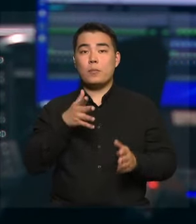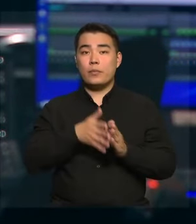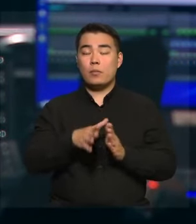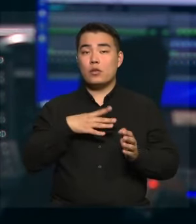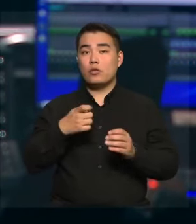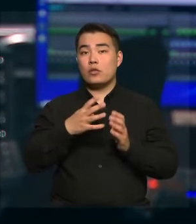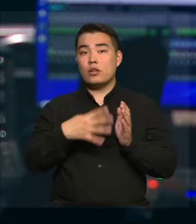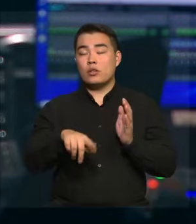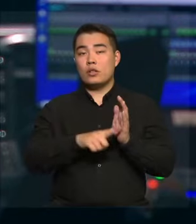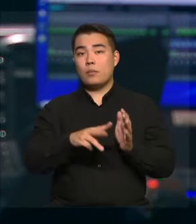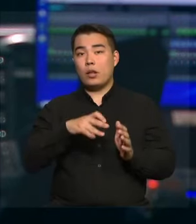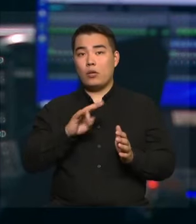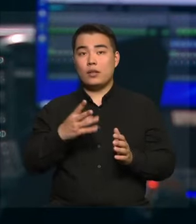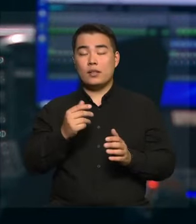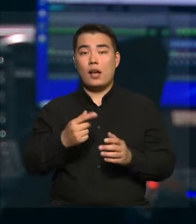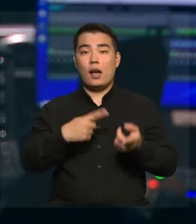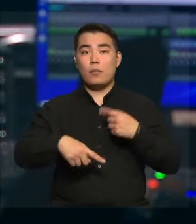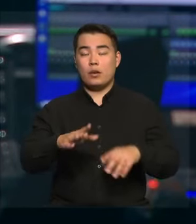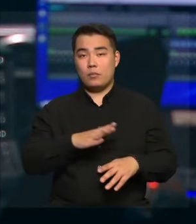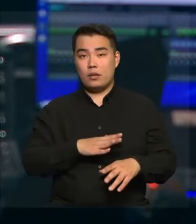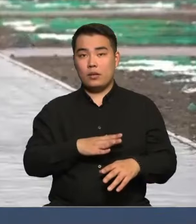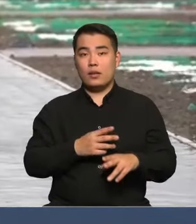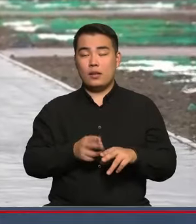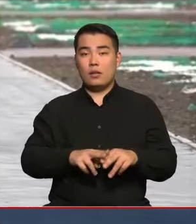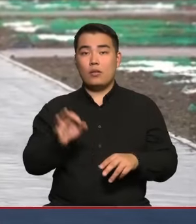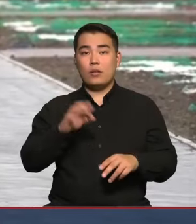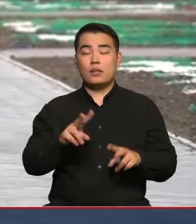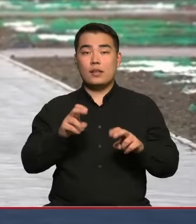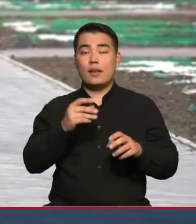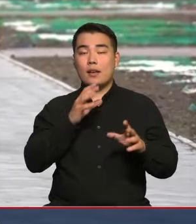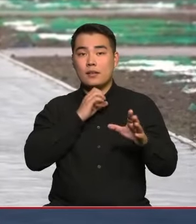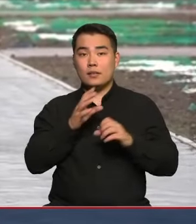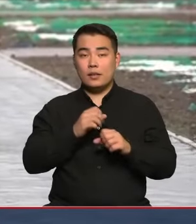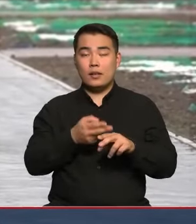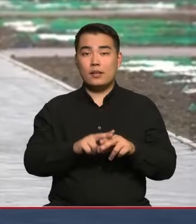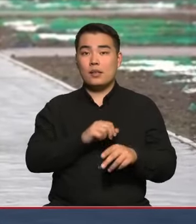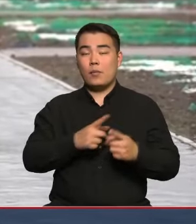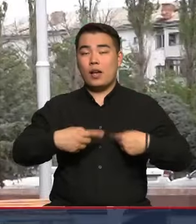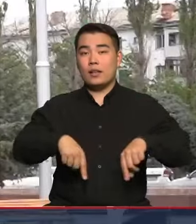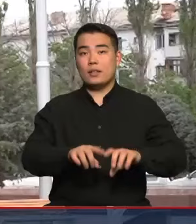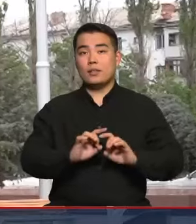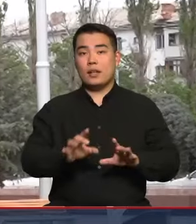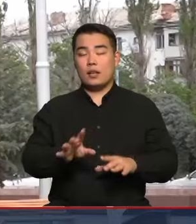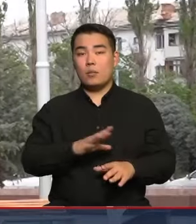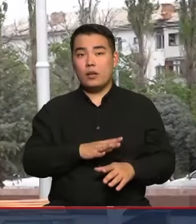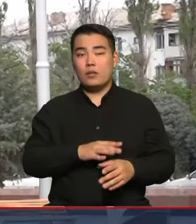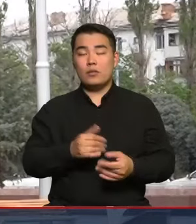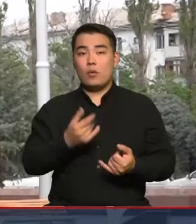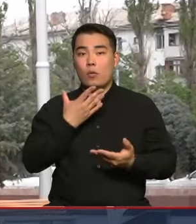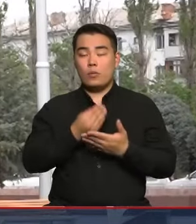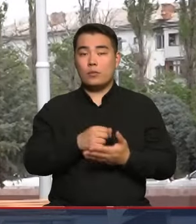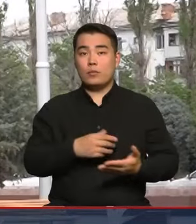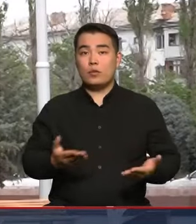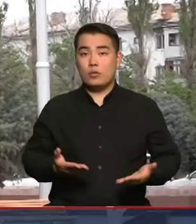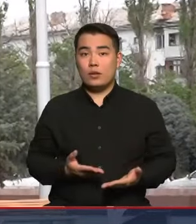147 миллион теңгеден астам қаражат қайтарылды. Бұл туралы сыбайлас жемқорлыққа қарсы іс-қимыл агенттігі мәлімдеді. Жалпы өңірде жыл